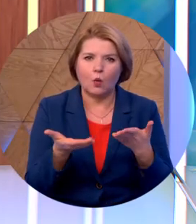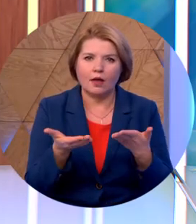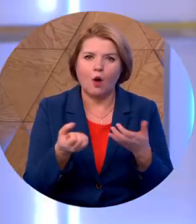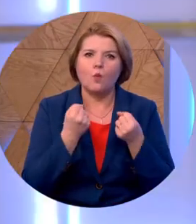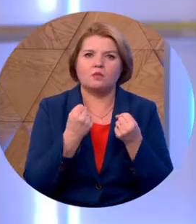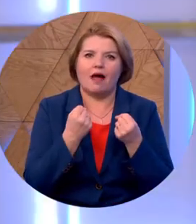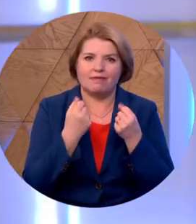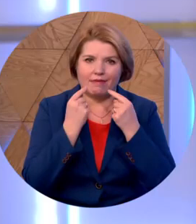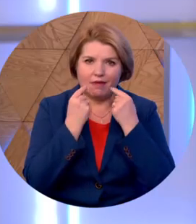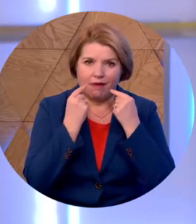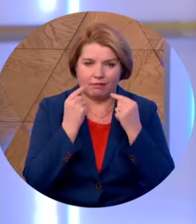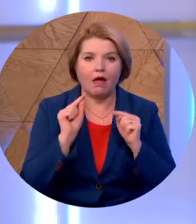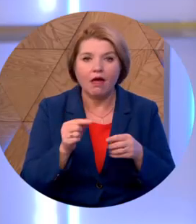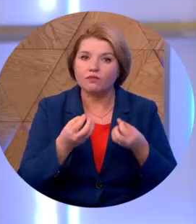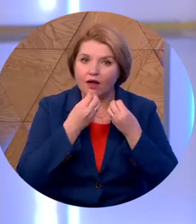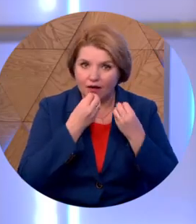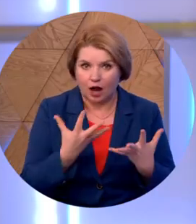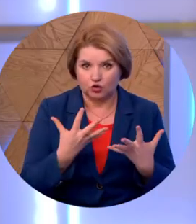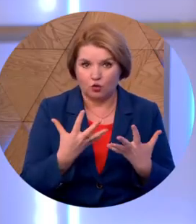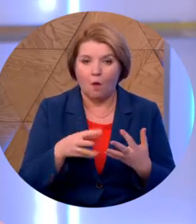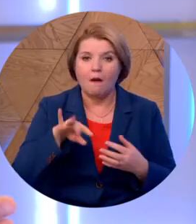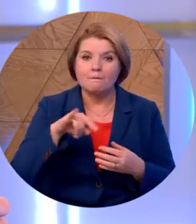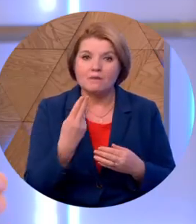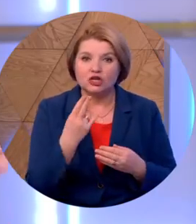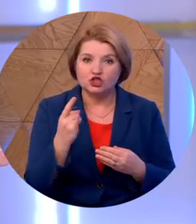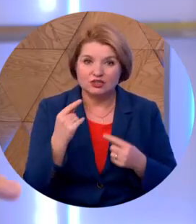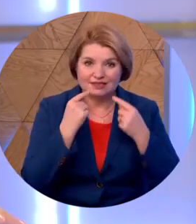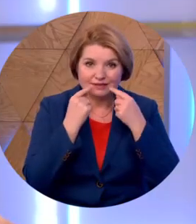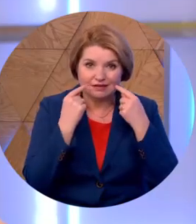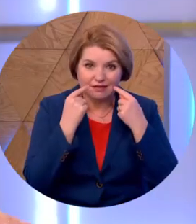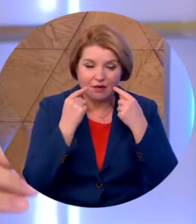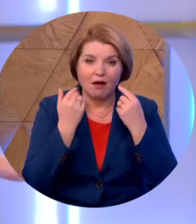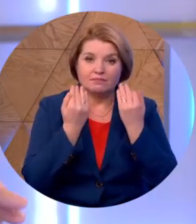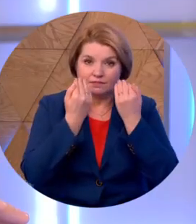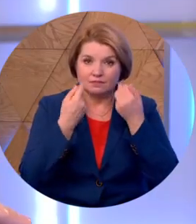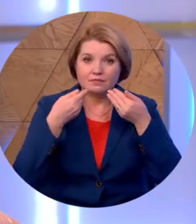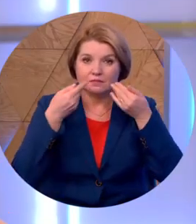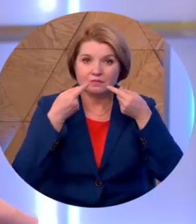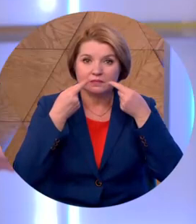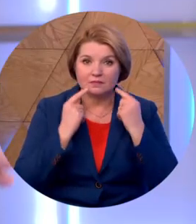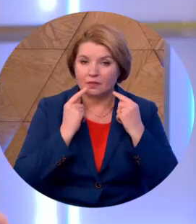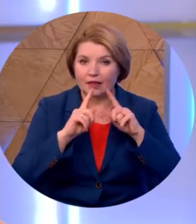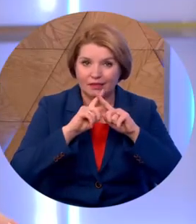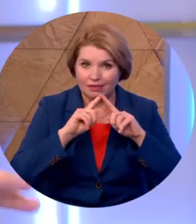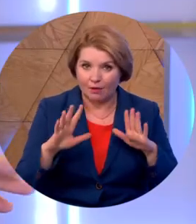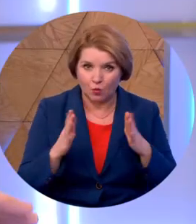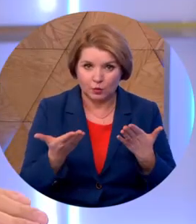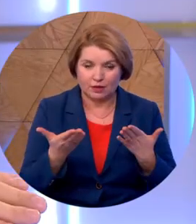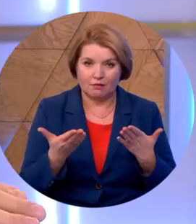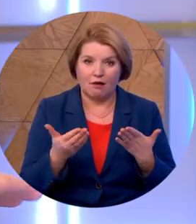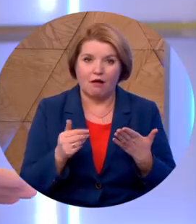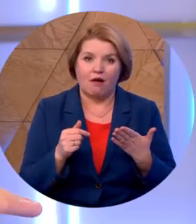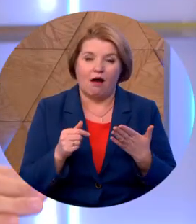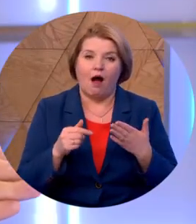уплотнение Это хорошо потому что мышца заламывает вниз морщинка упирается на